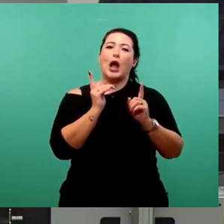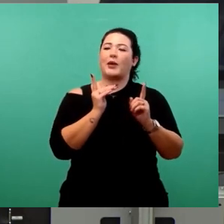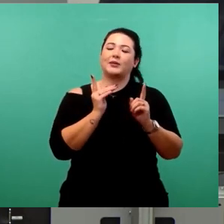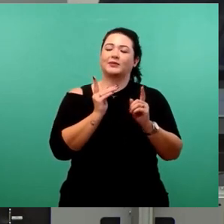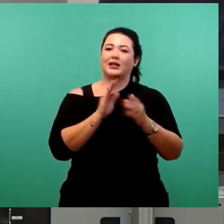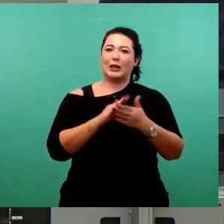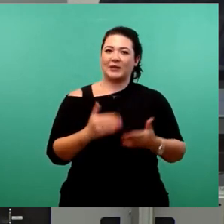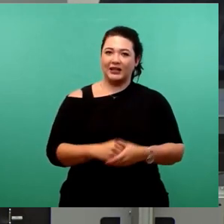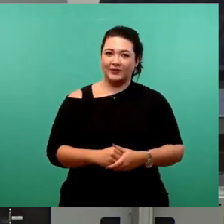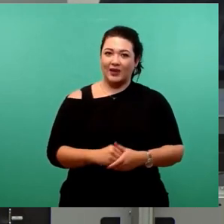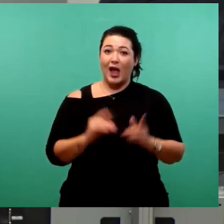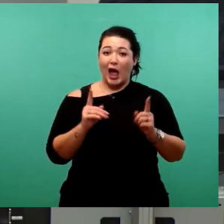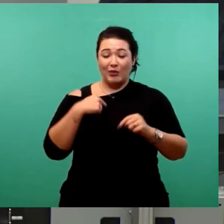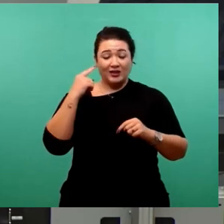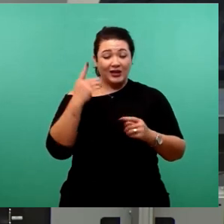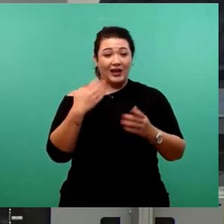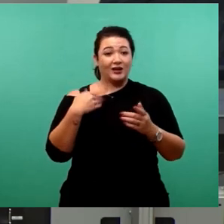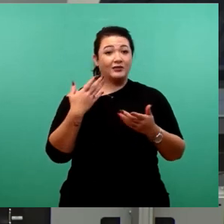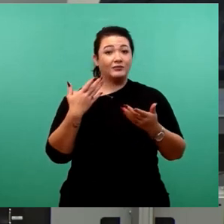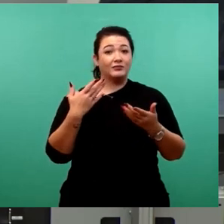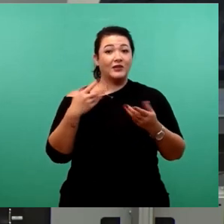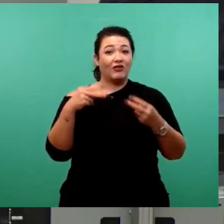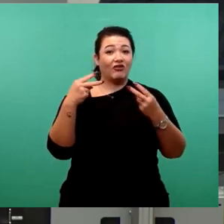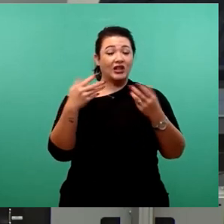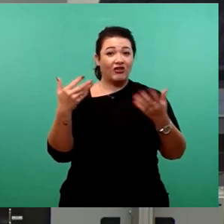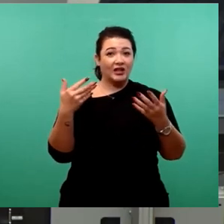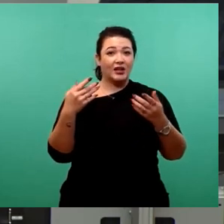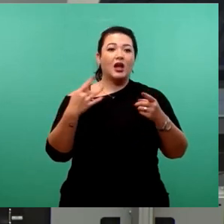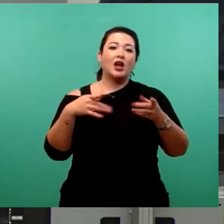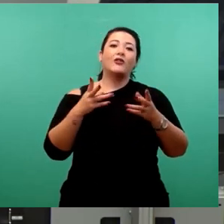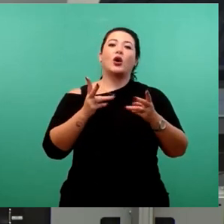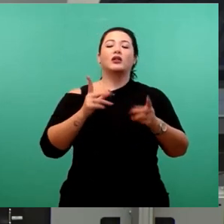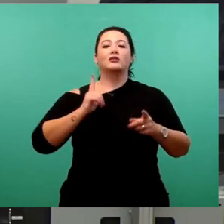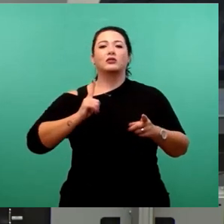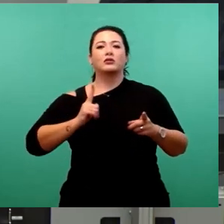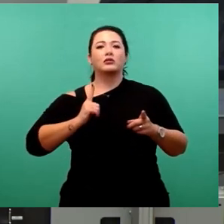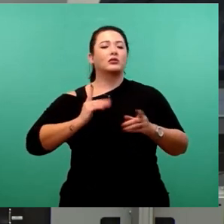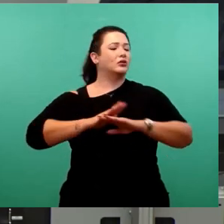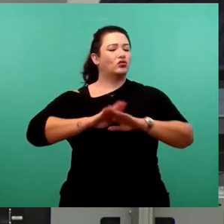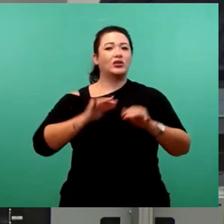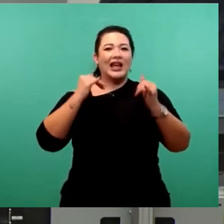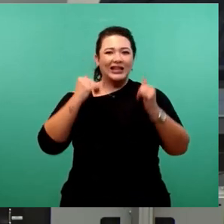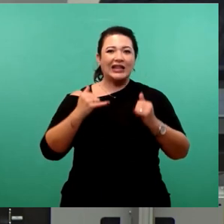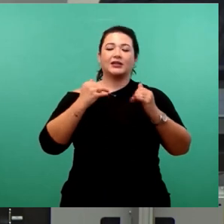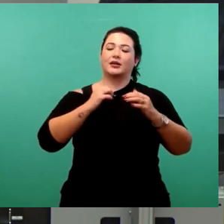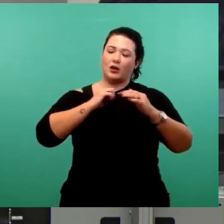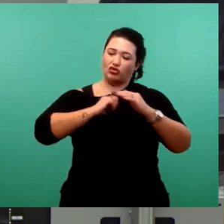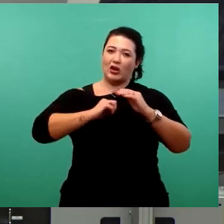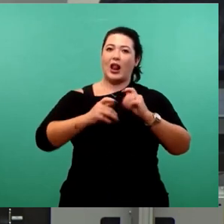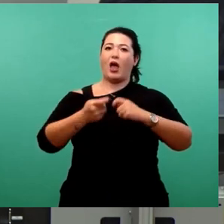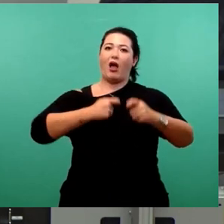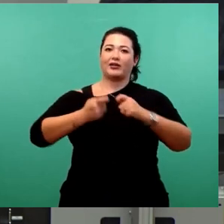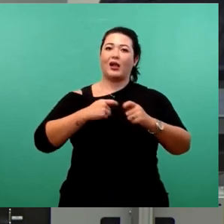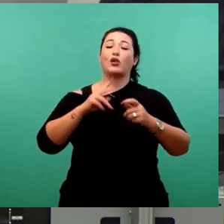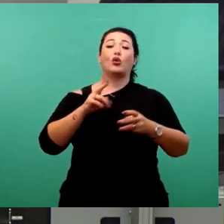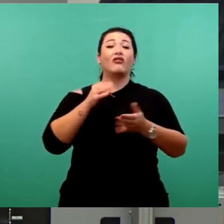offensichtlich steht im Vordergrund, die Hängepartie endlich beenden, schnell rechtmäßige Verhältnisse herstellen und weiteren Schaden für das